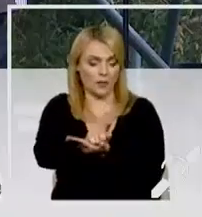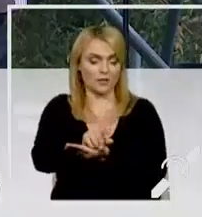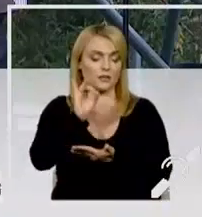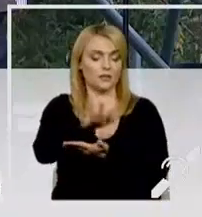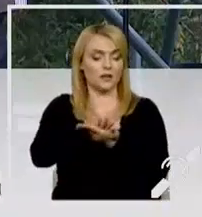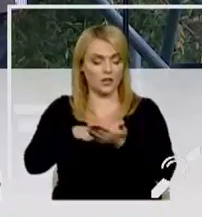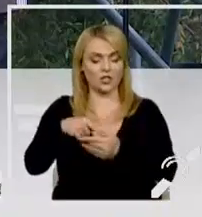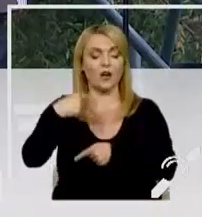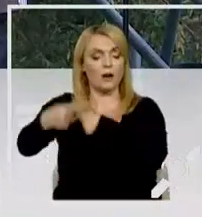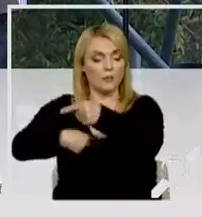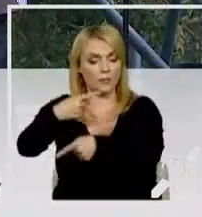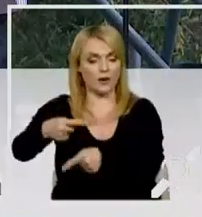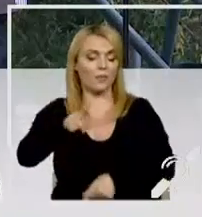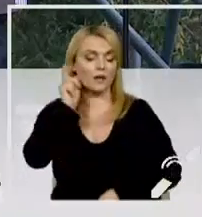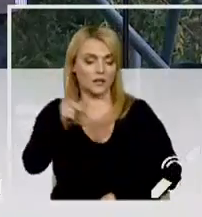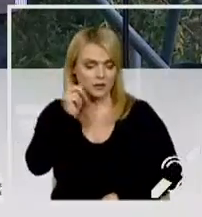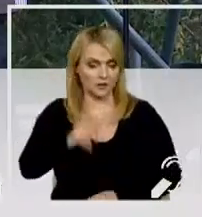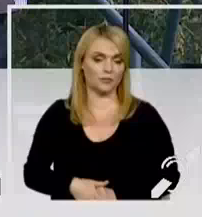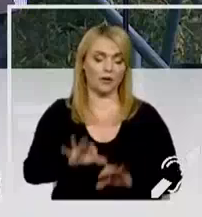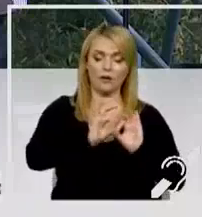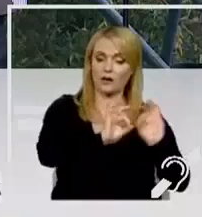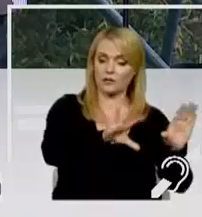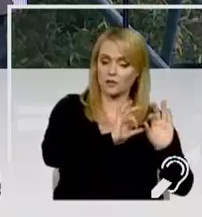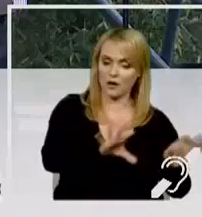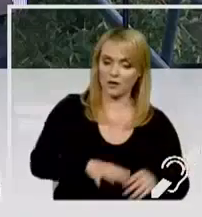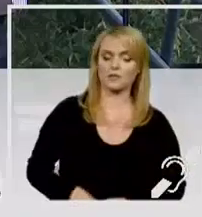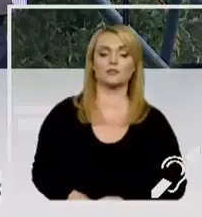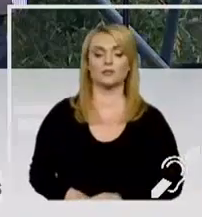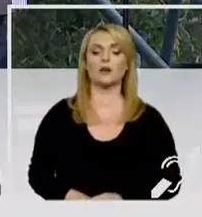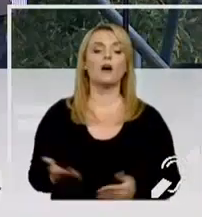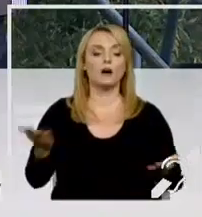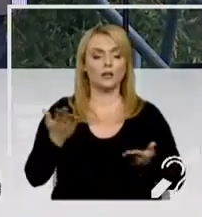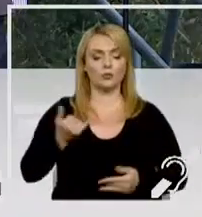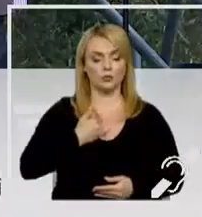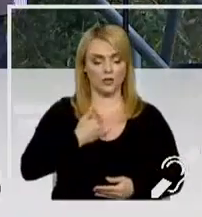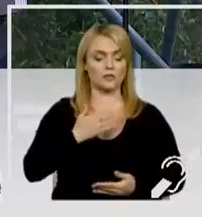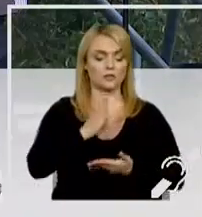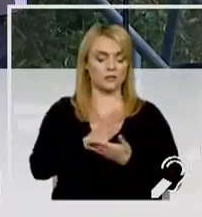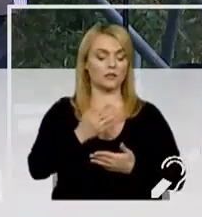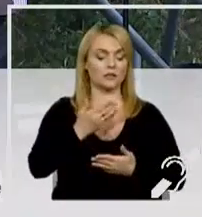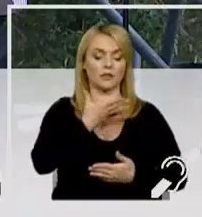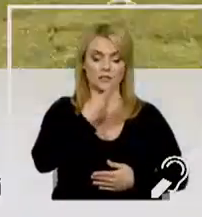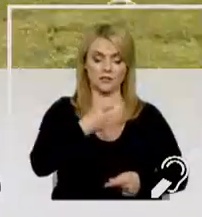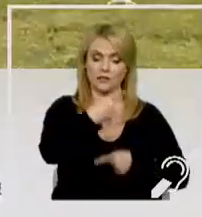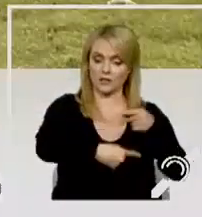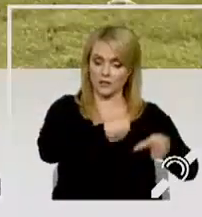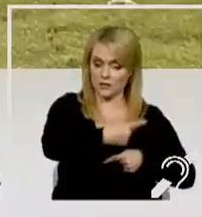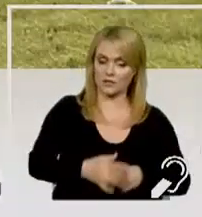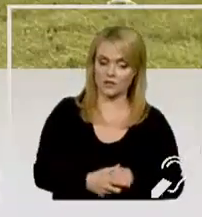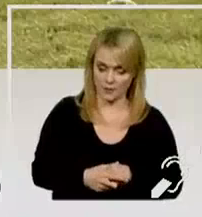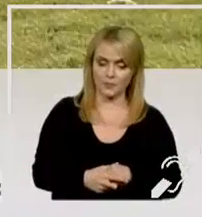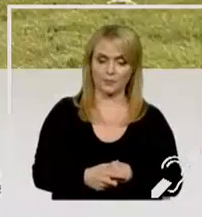să protejeze ceea ce am moștenit din trecut și să promoveze, să învețe tinerele generații să aprecieze aceste lucruri. Au